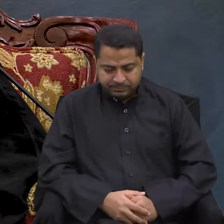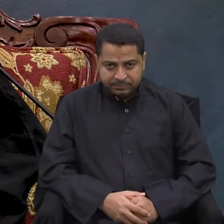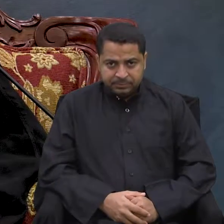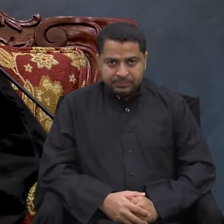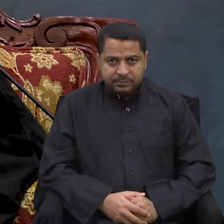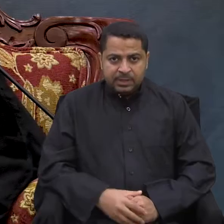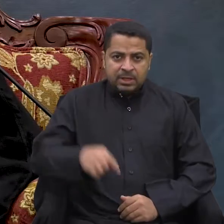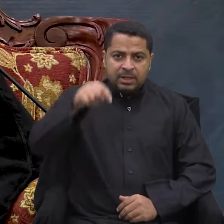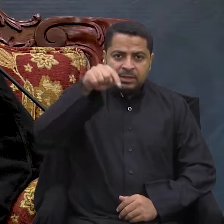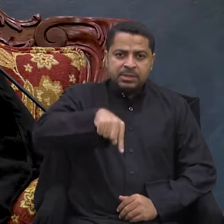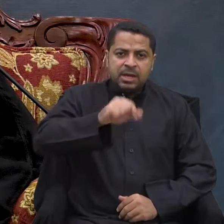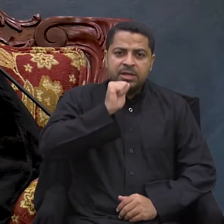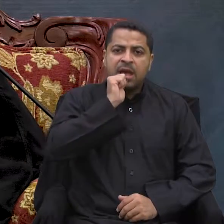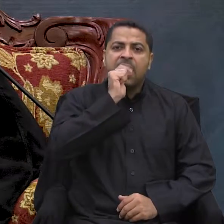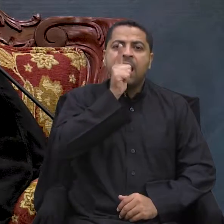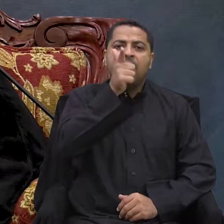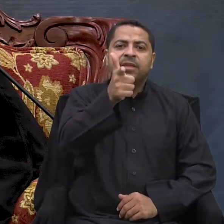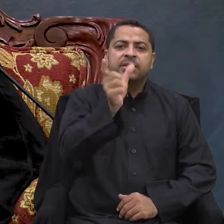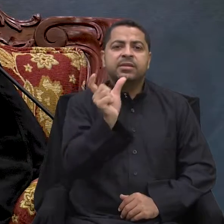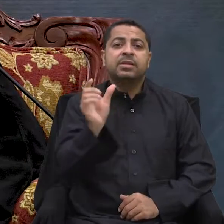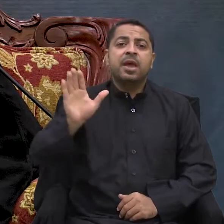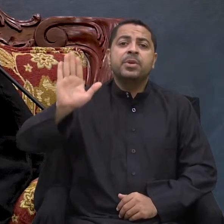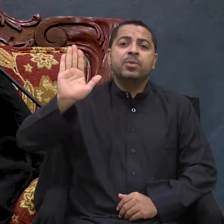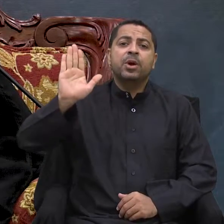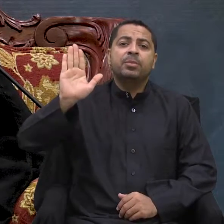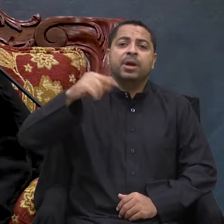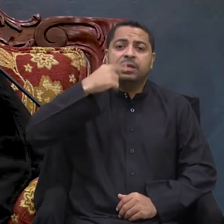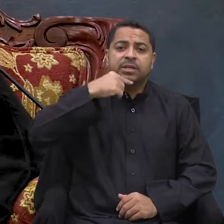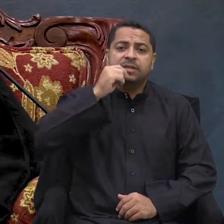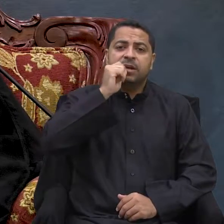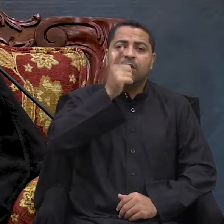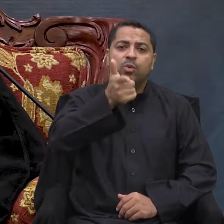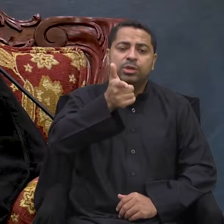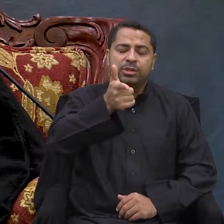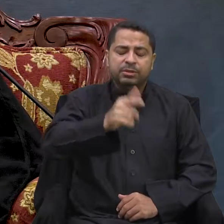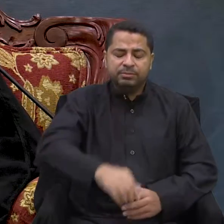في الحديث عن رسول الله صلى الله عليه وآله: